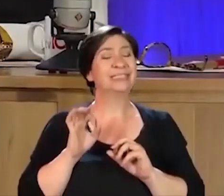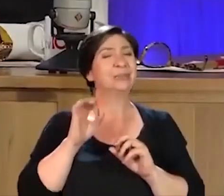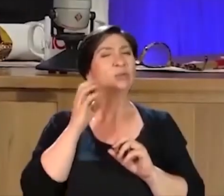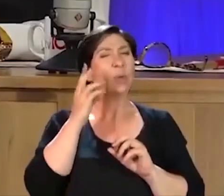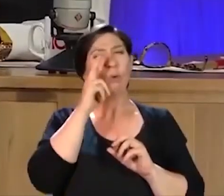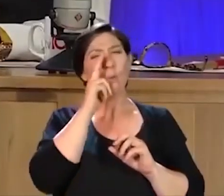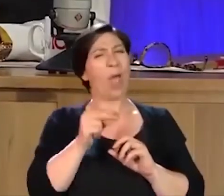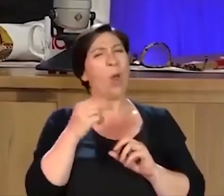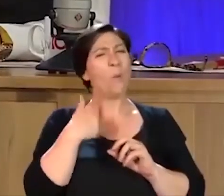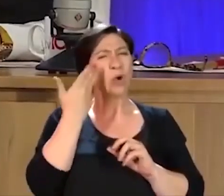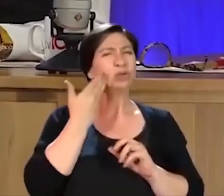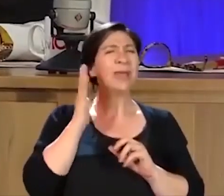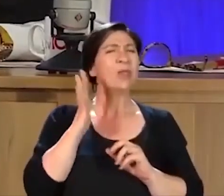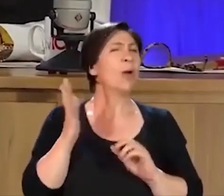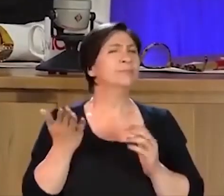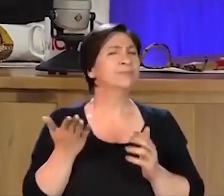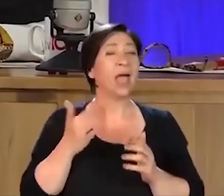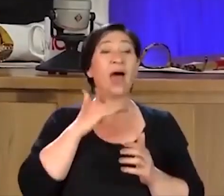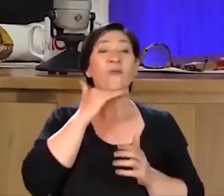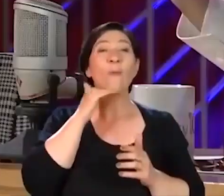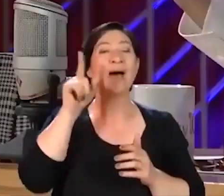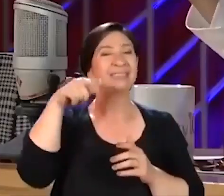Şöyle hoşuma gidiyor.